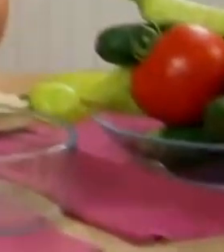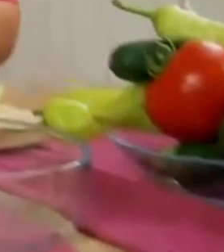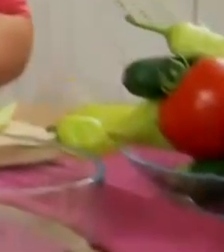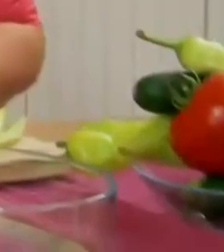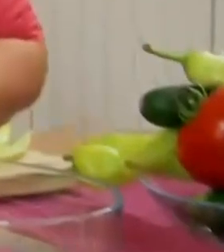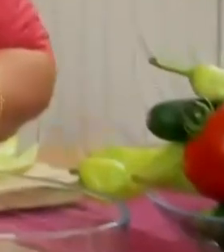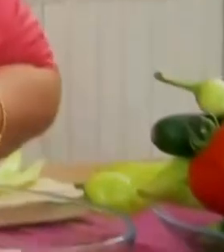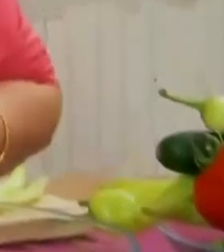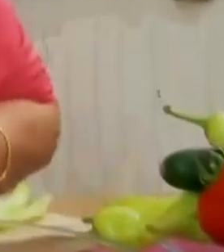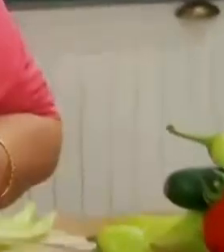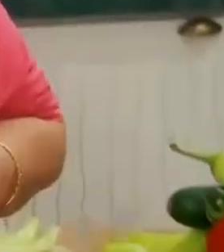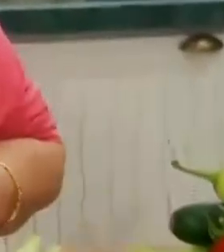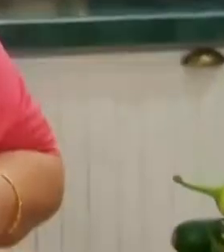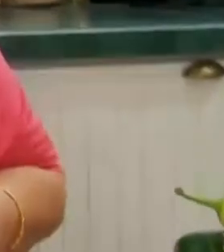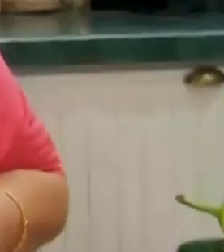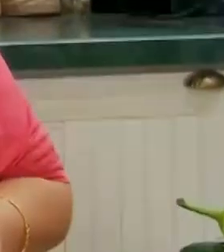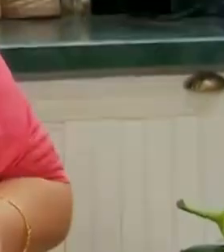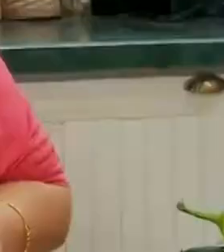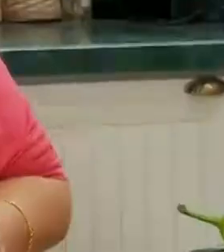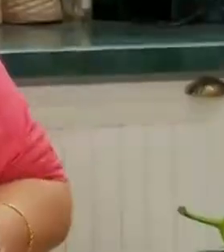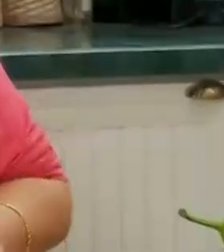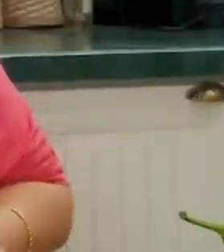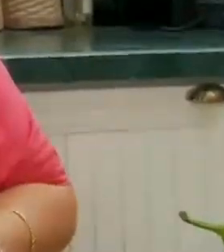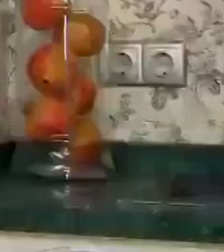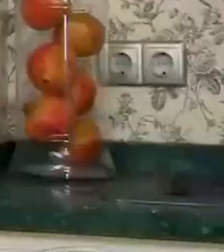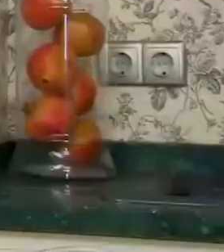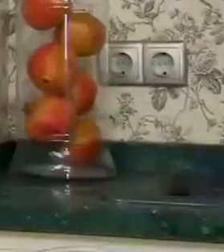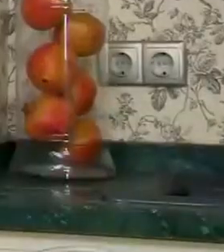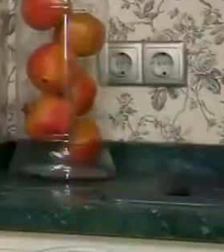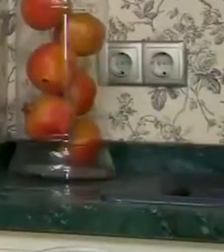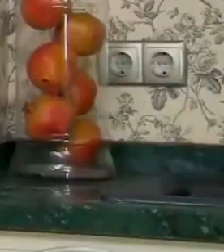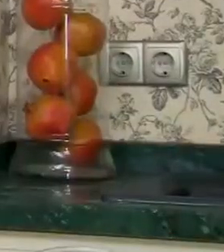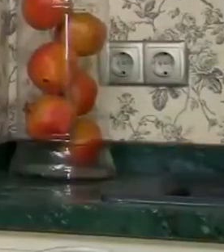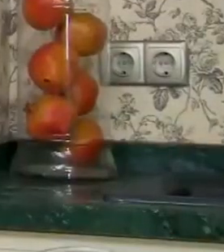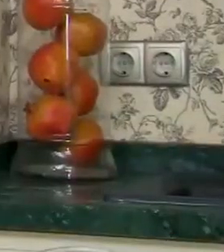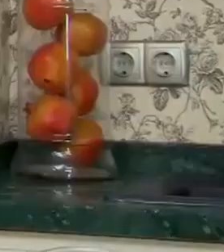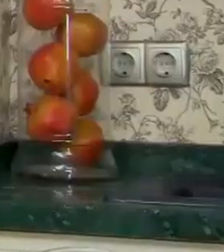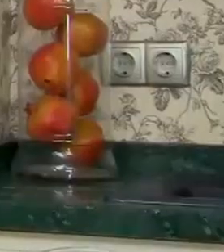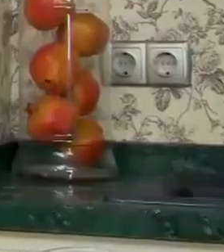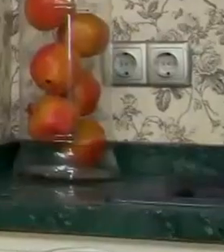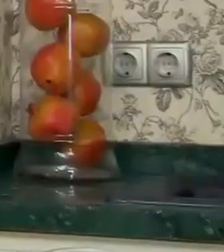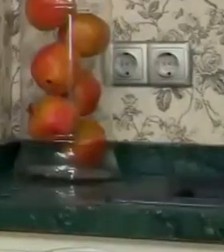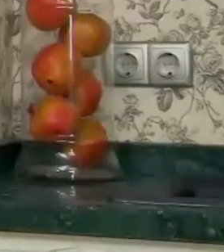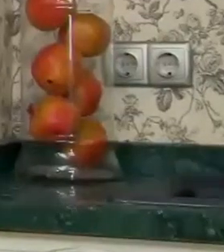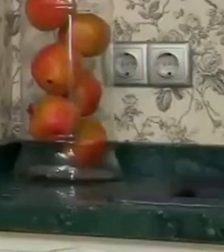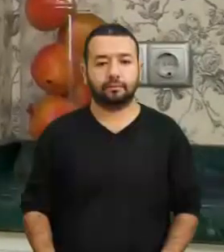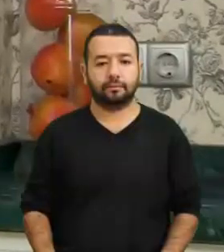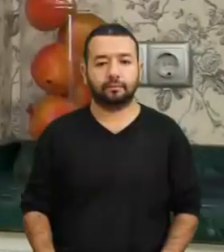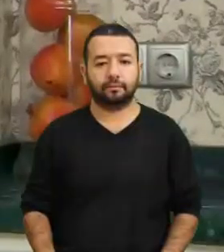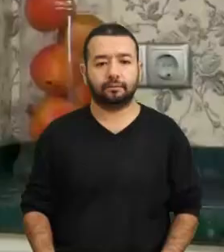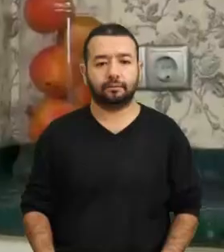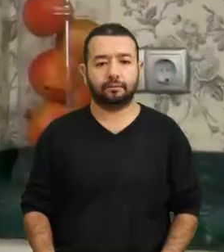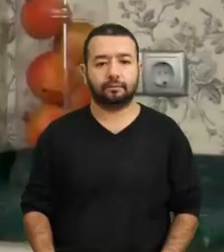Meryem mutfak masasında oturmuş, tahtanın üzerinde yeşil biberleri ince ince kıyıyor. Şükrü kucağında boş tabak ve bardakla içeri girdi.